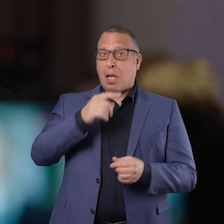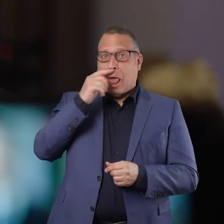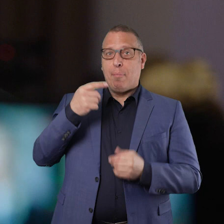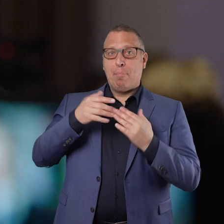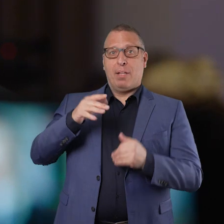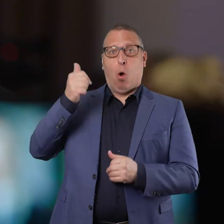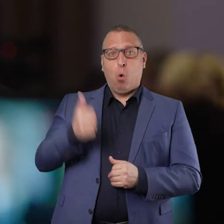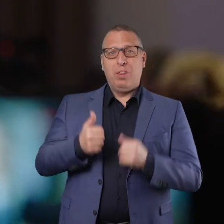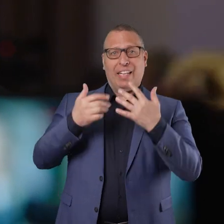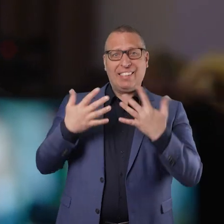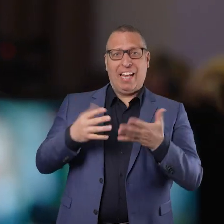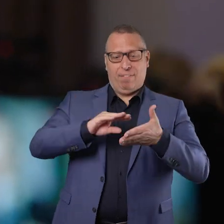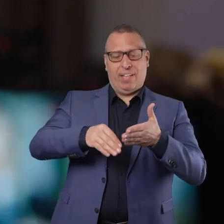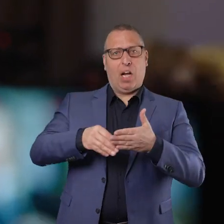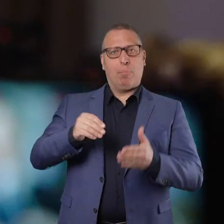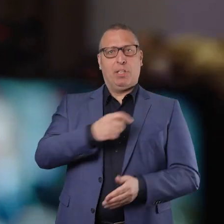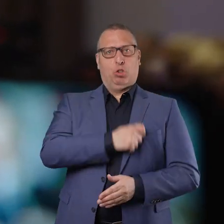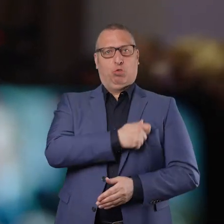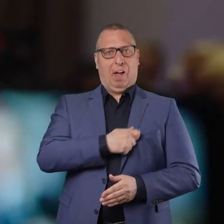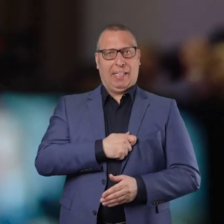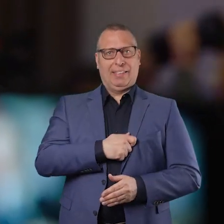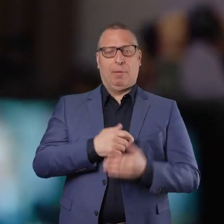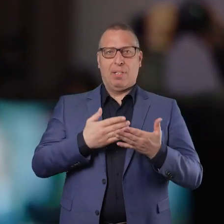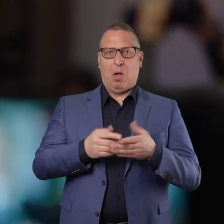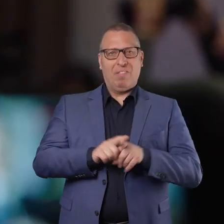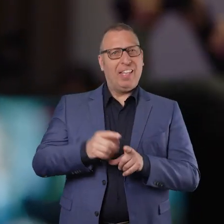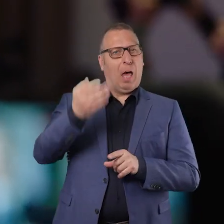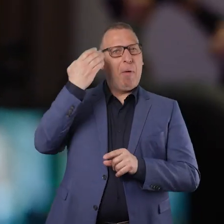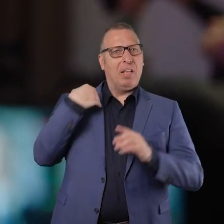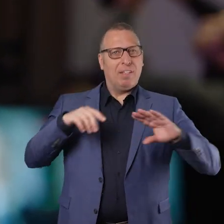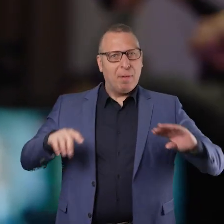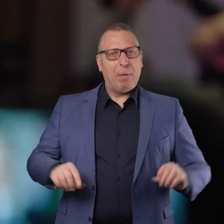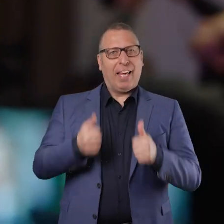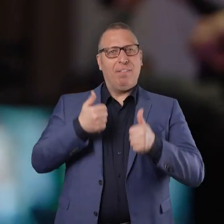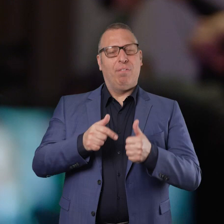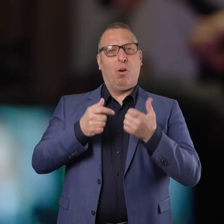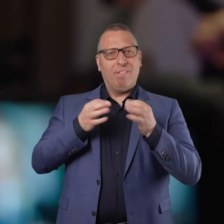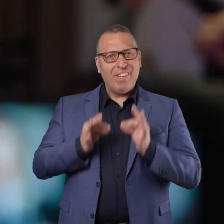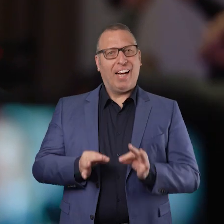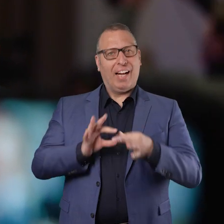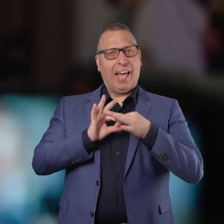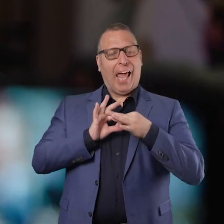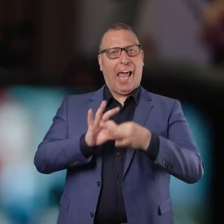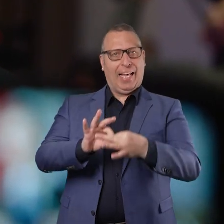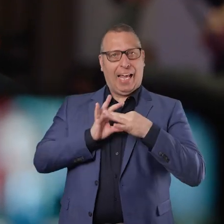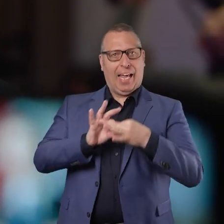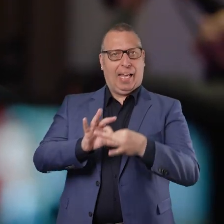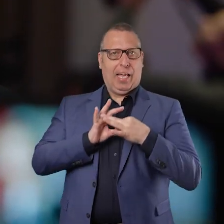Mittlerweile haben wir, glaube ich, über 110 Verträge mit der Schweiz dazugekommen. Aber es war der Auftakt zu dieser ganz